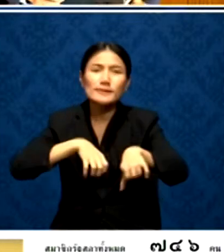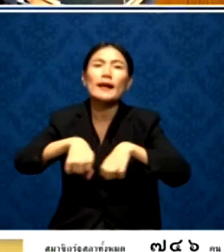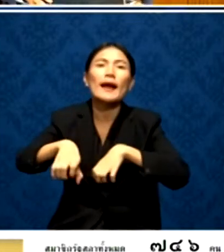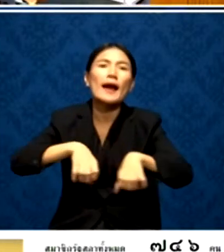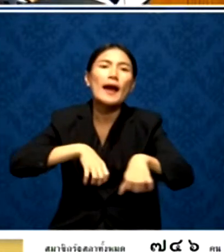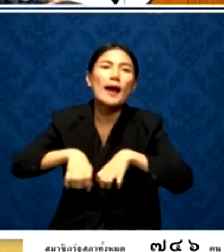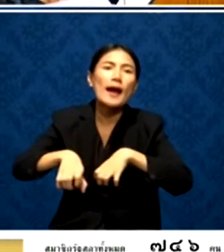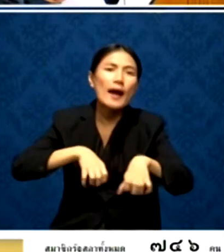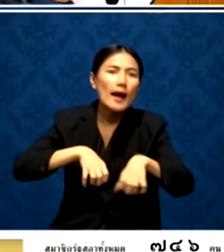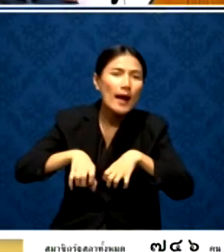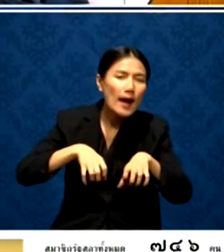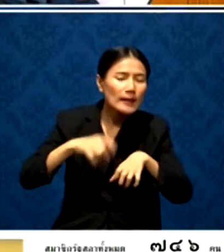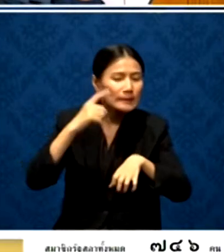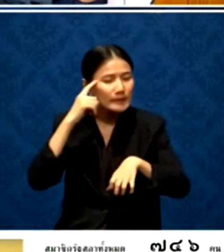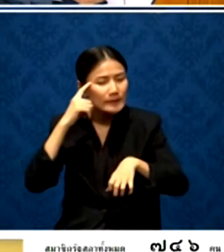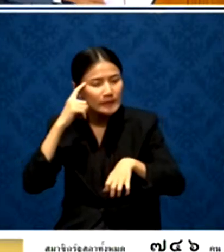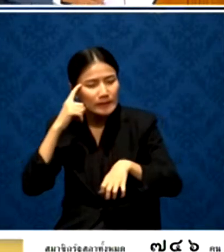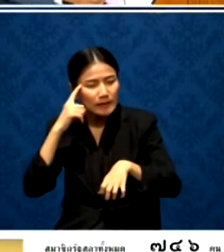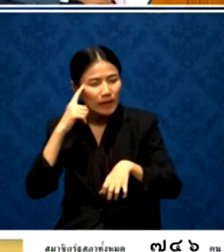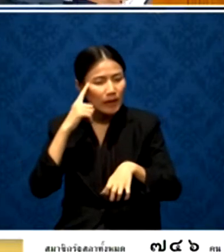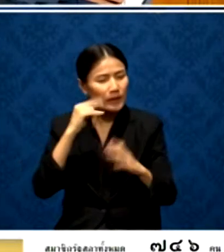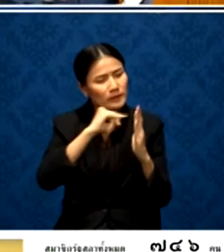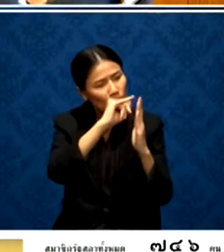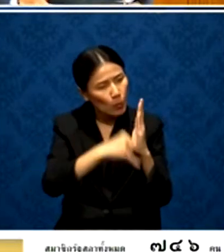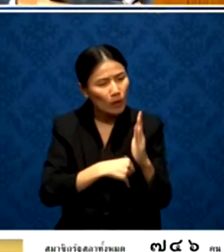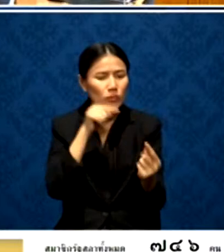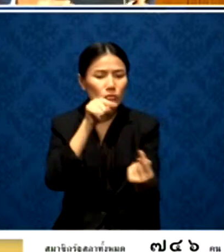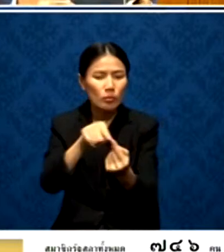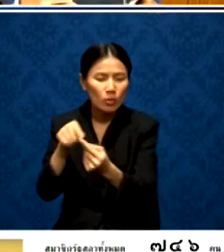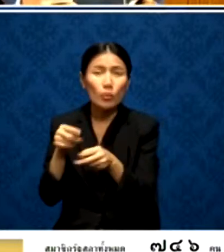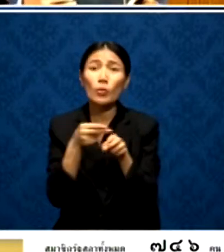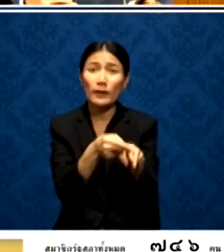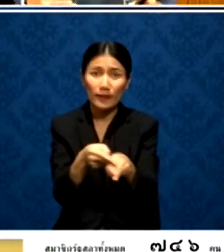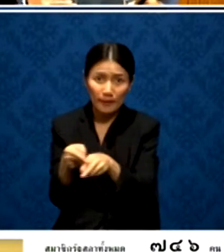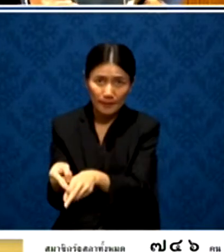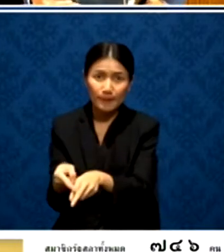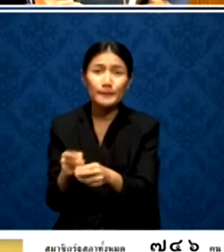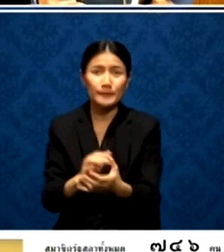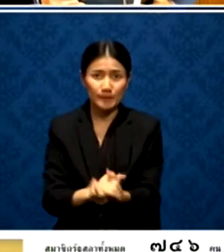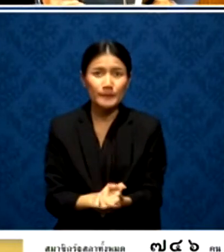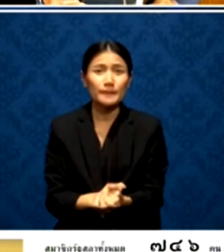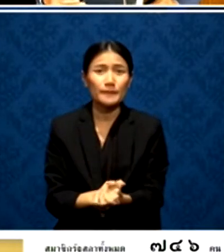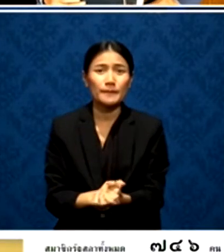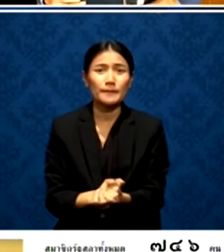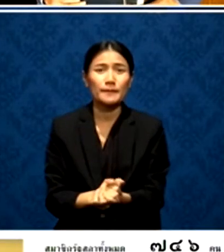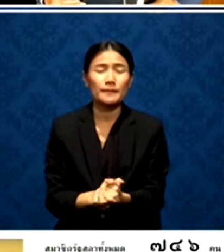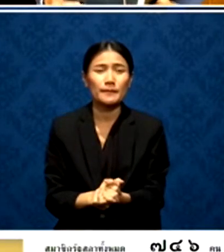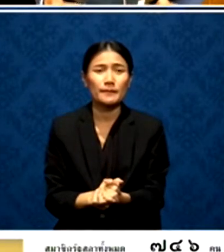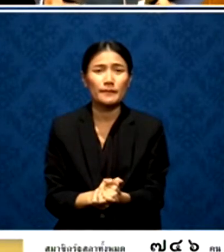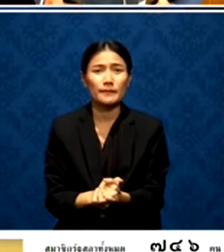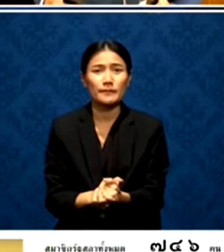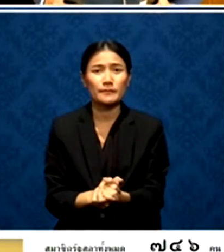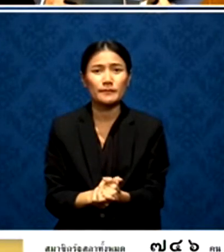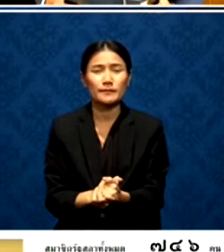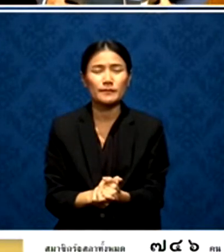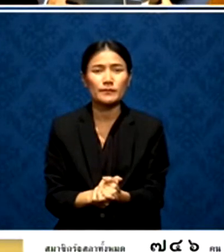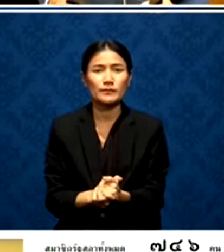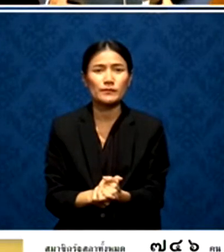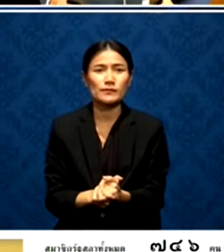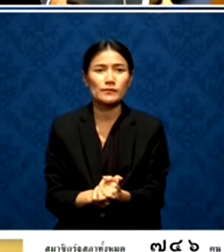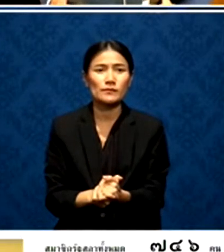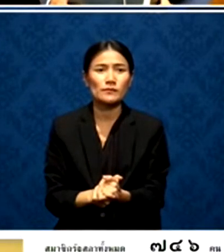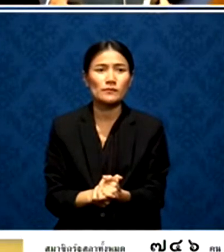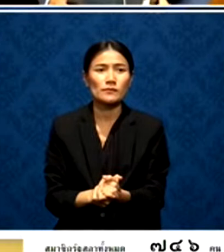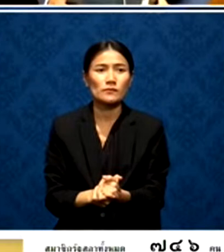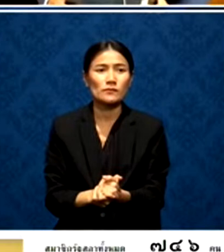พื้นที่กล่าวคือจะมีการเปิดให้ประช